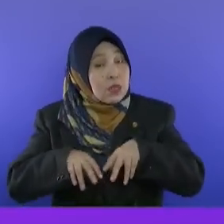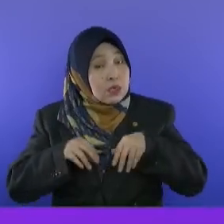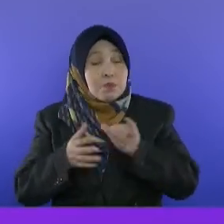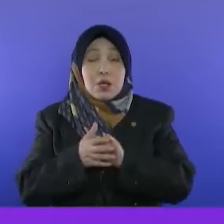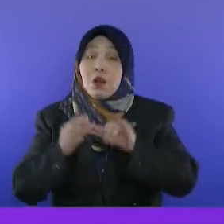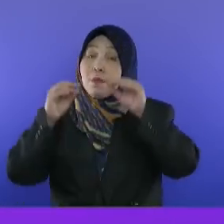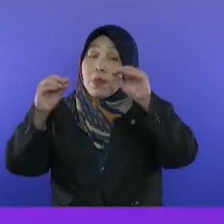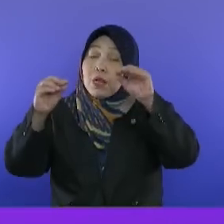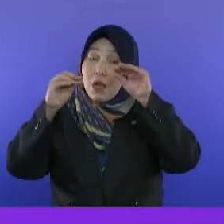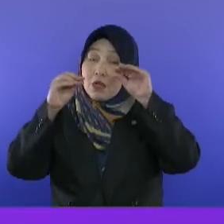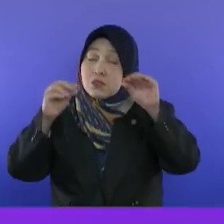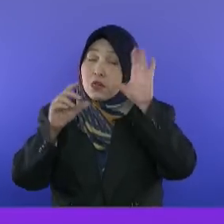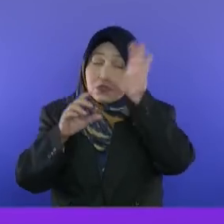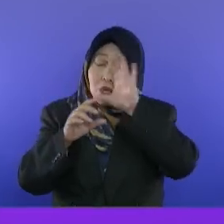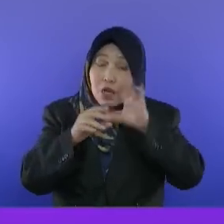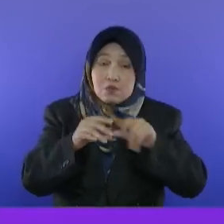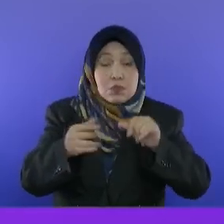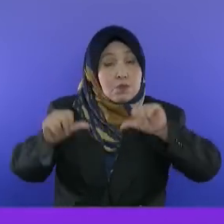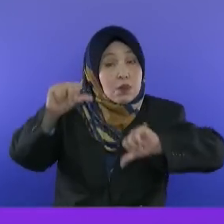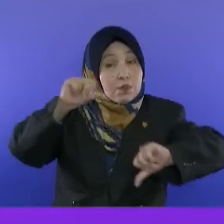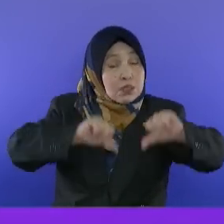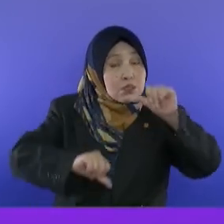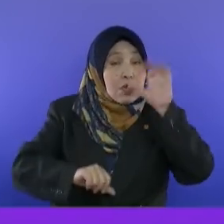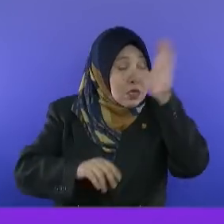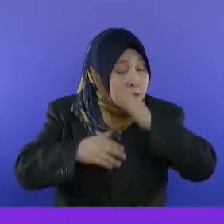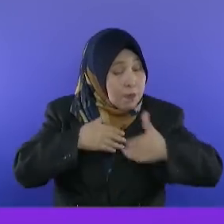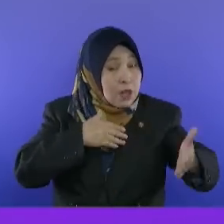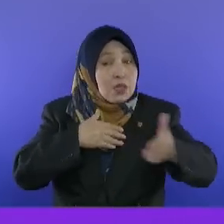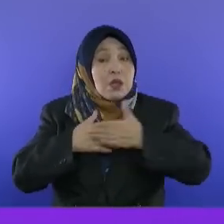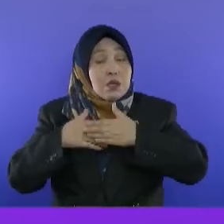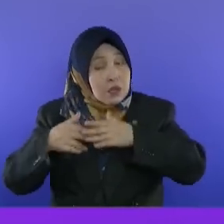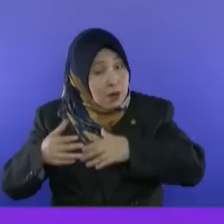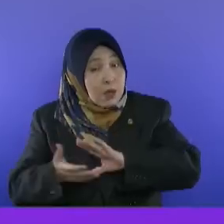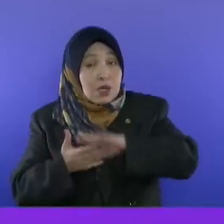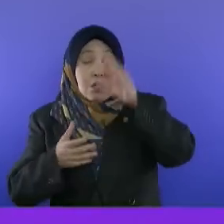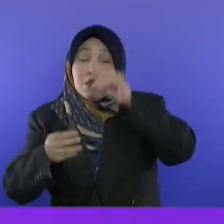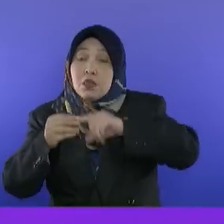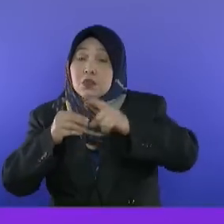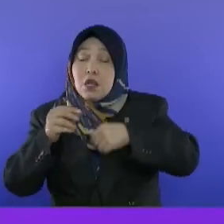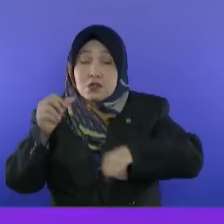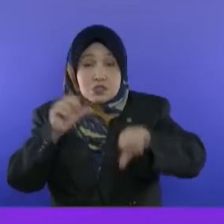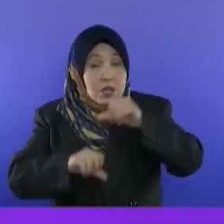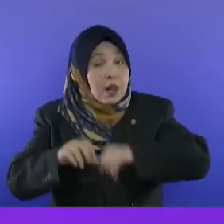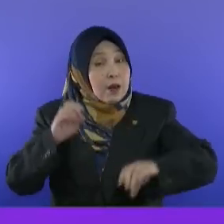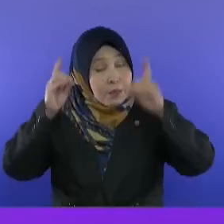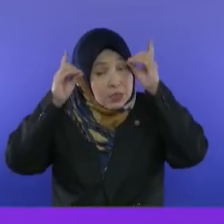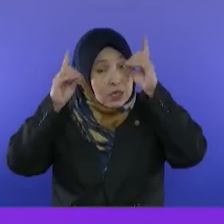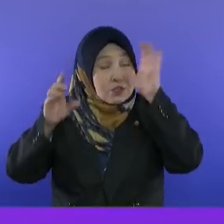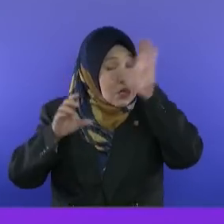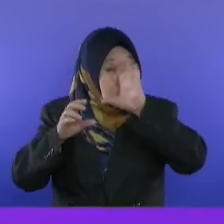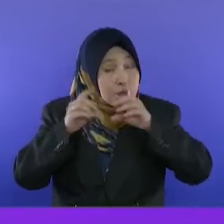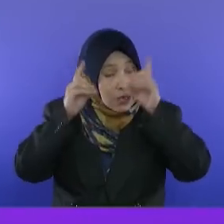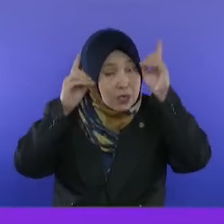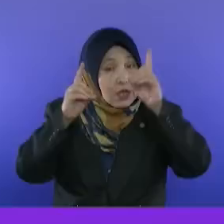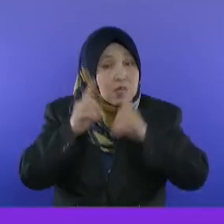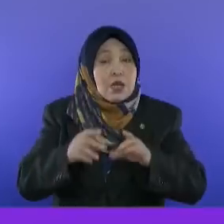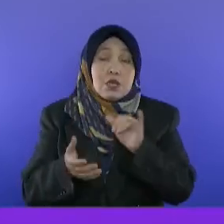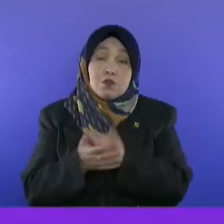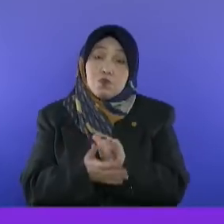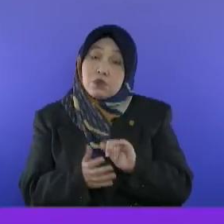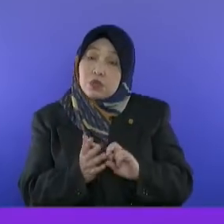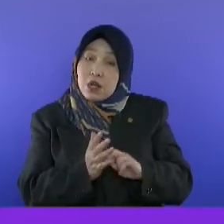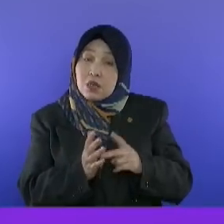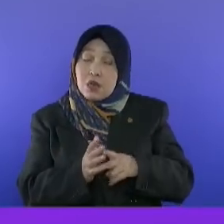kalau mengajar tentang sains contohnya cari Balai ayat-ayat tentang sains kalau dalam pendidikan cari ayat tentang pendidikan karena itu